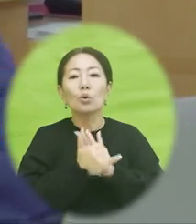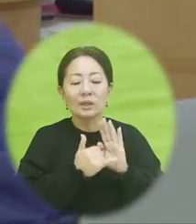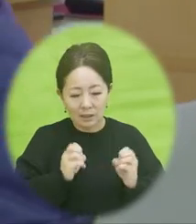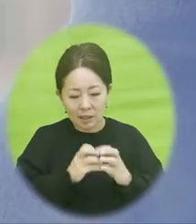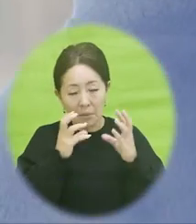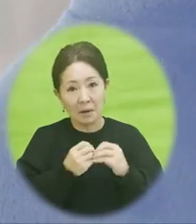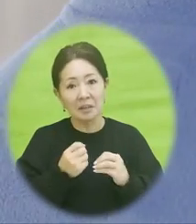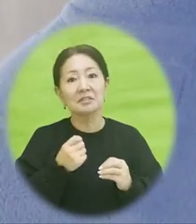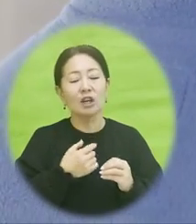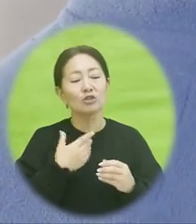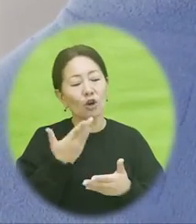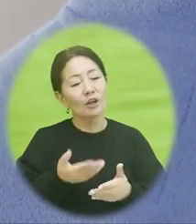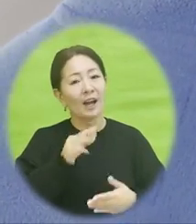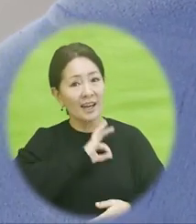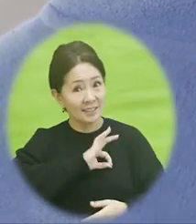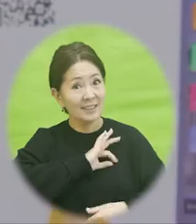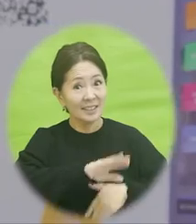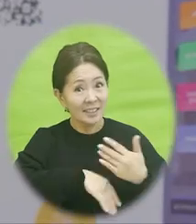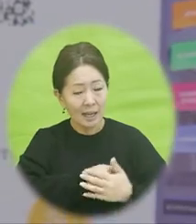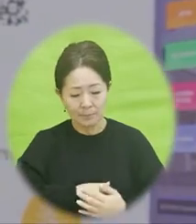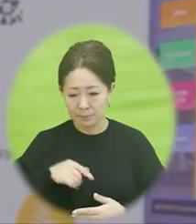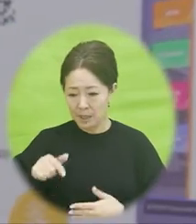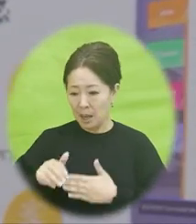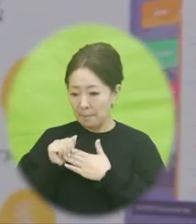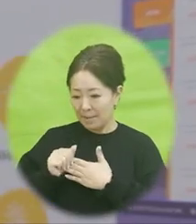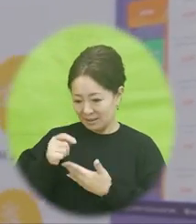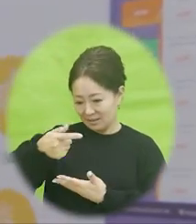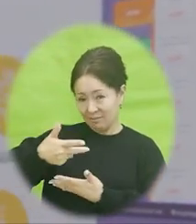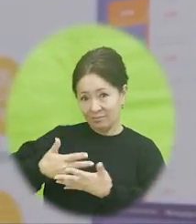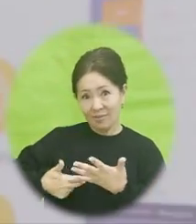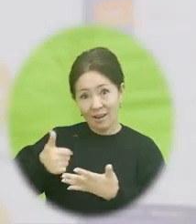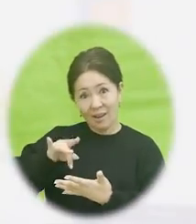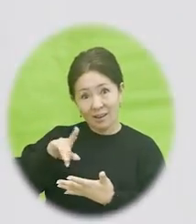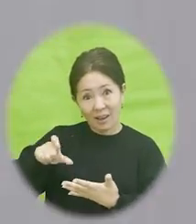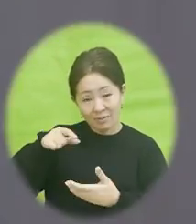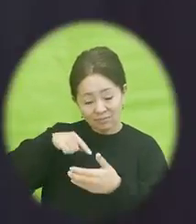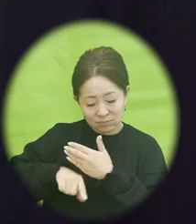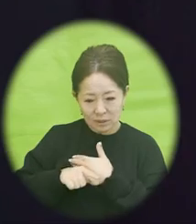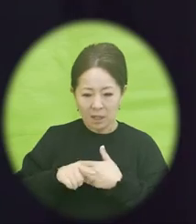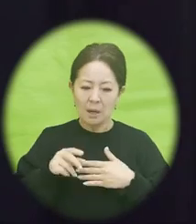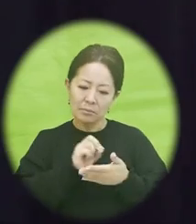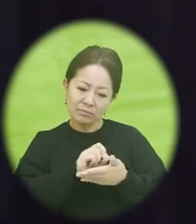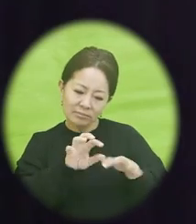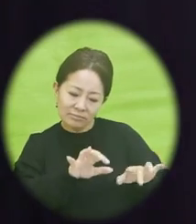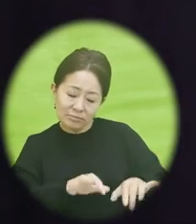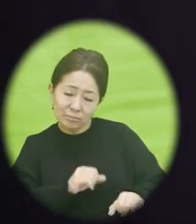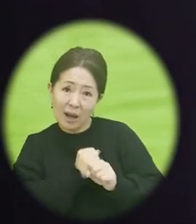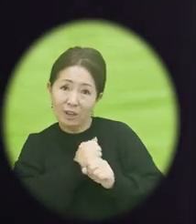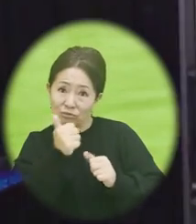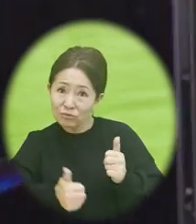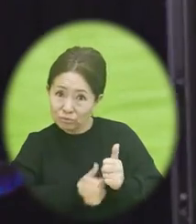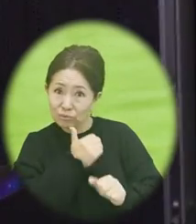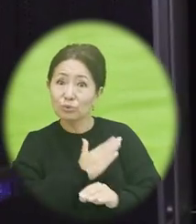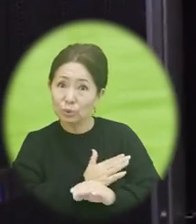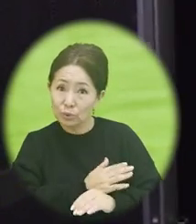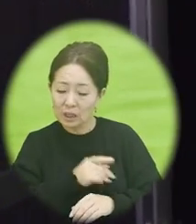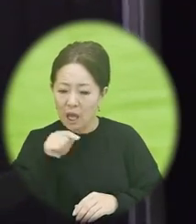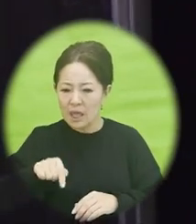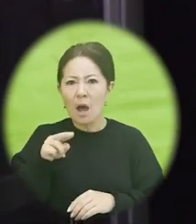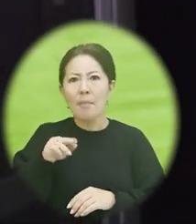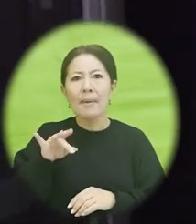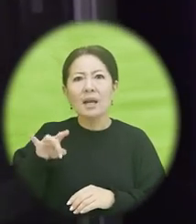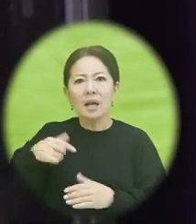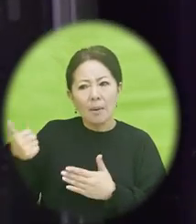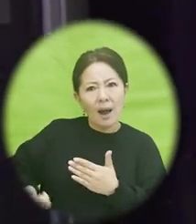байна. Мөн барьцааны гэрээ бүртгэх үйлчилгээг захим хэлбрээр бүртгэх програм хангамж боловсруулагдж дууссан байгаа бөгөөд програм